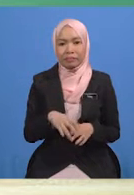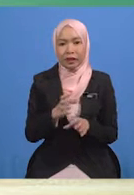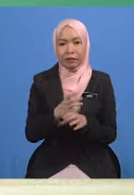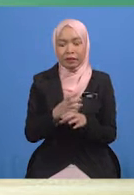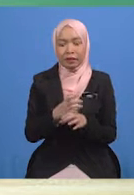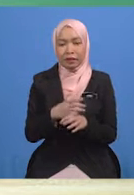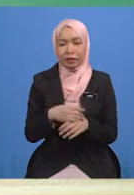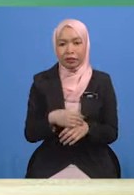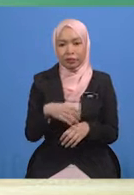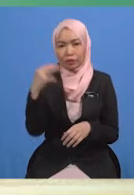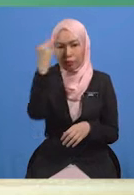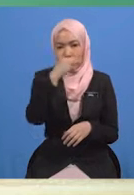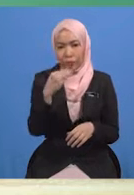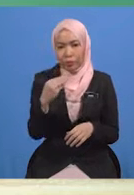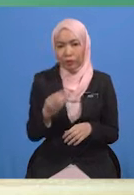gunung,